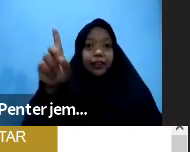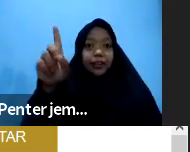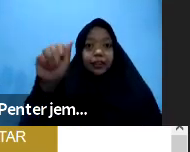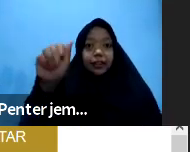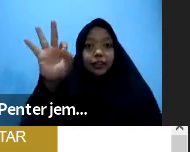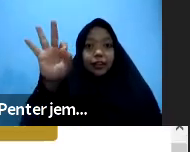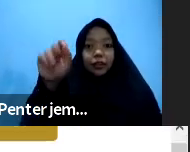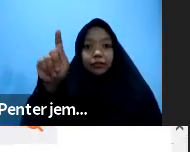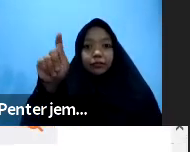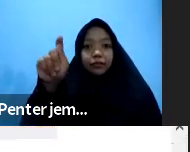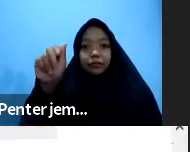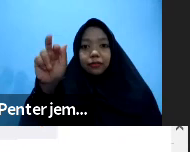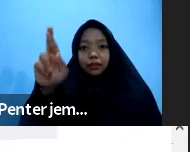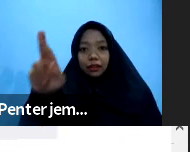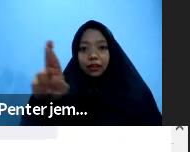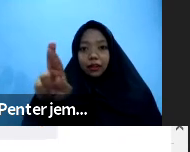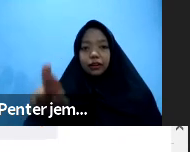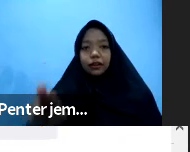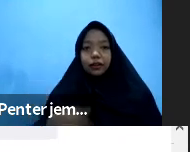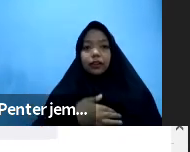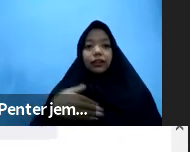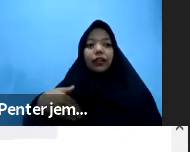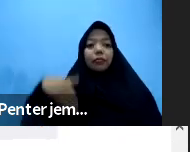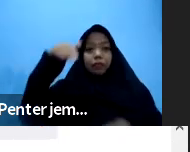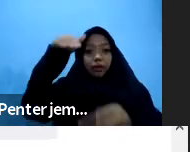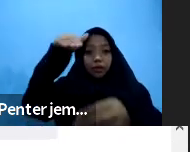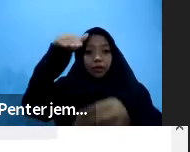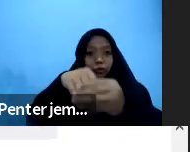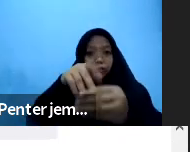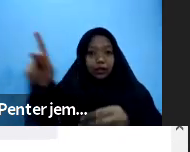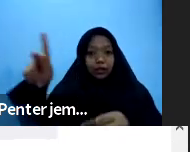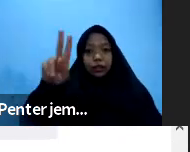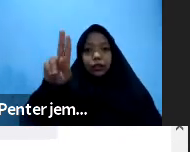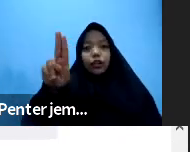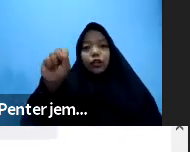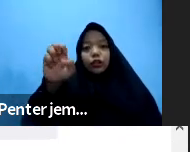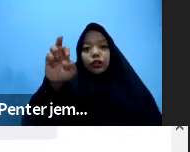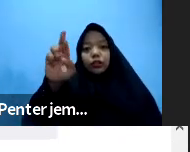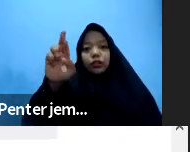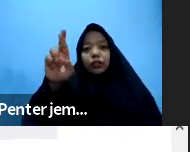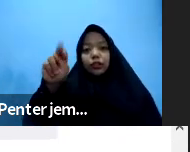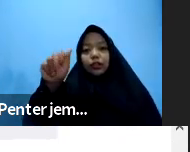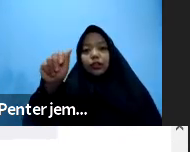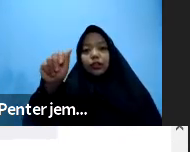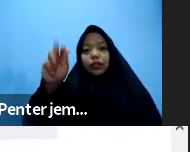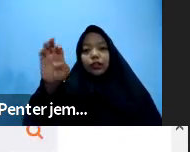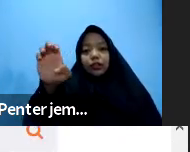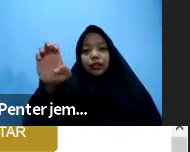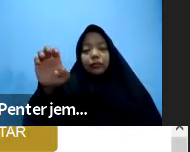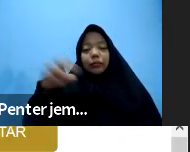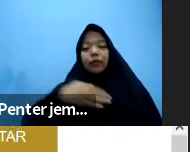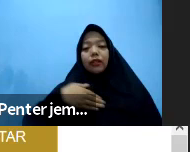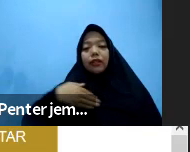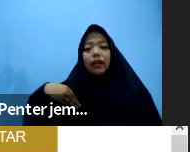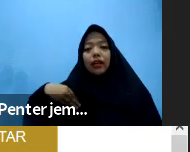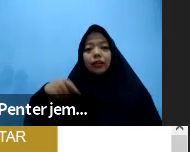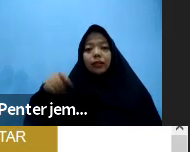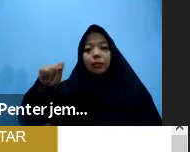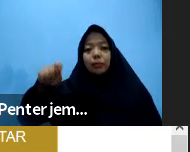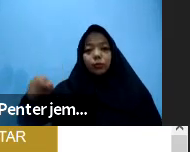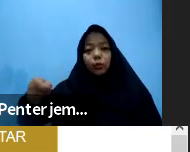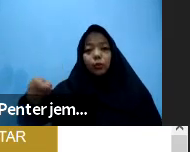login nanti Bapak Ibu masukkan username dan passwordnya Bapak Ibu jumlah itu Oh iya jangan lupa